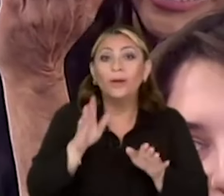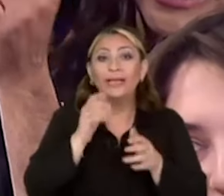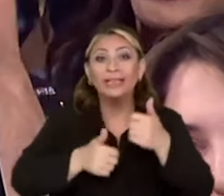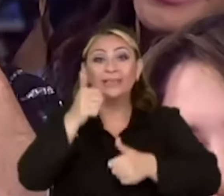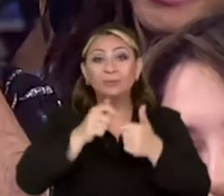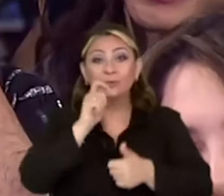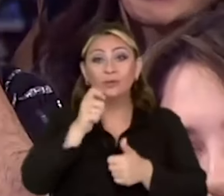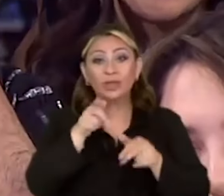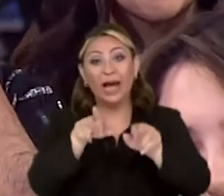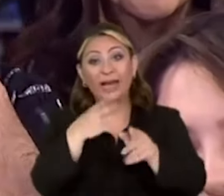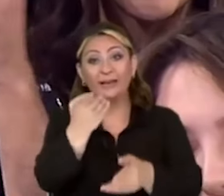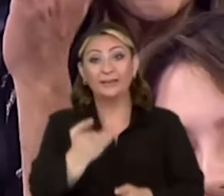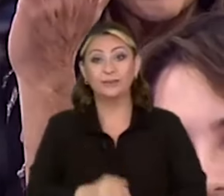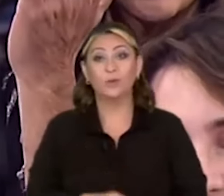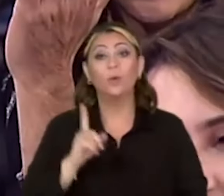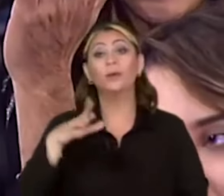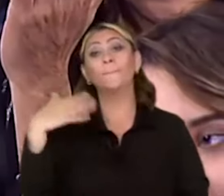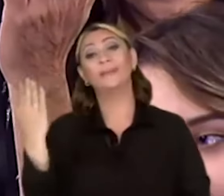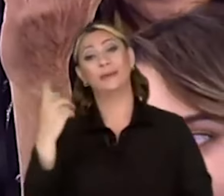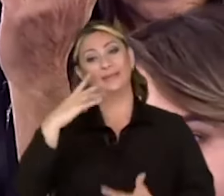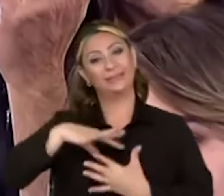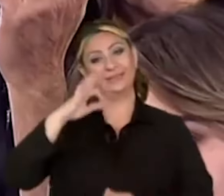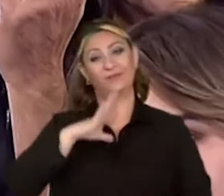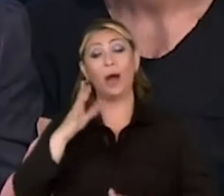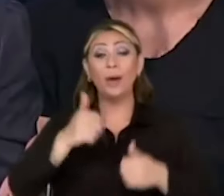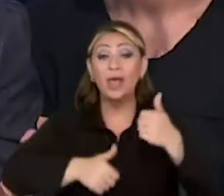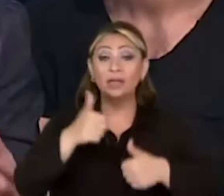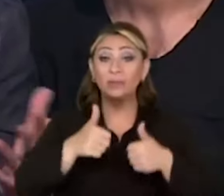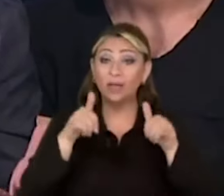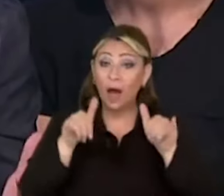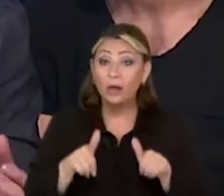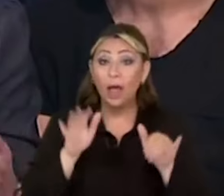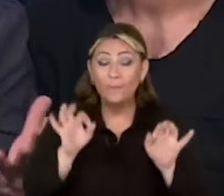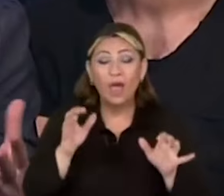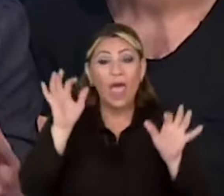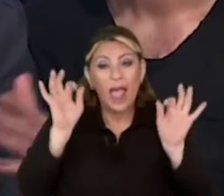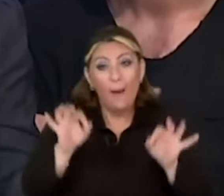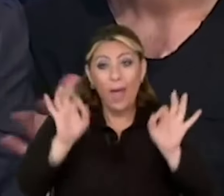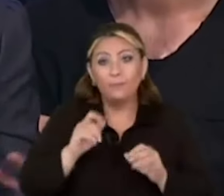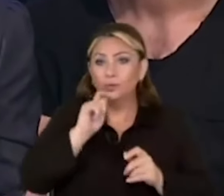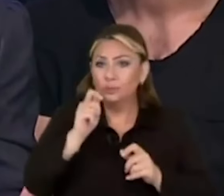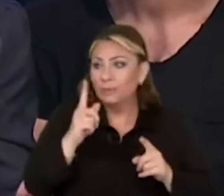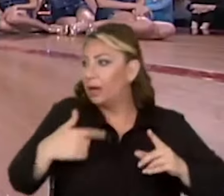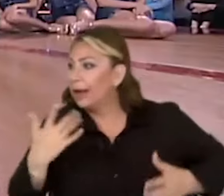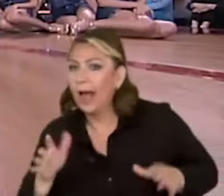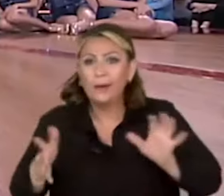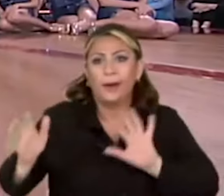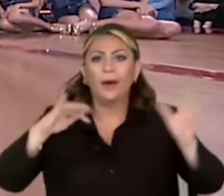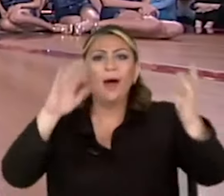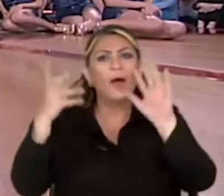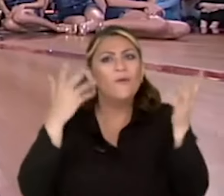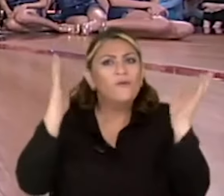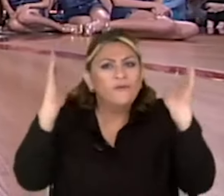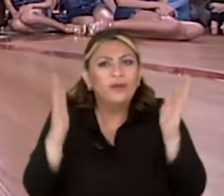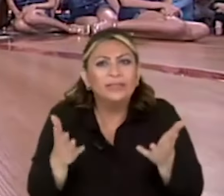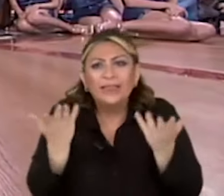sunduğun zaman bile böylesin sen. Orada başka bir karakter var. Orada. Ama yarışmanda filan da var o. Her şeyde var. Senin sunuşlarında, bir yere girişinde, çıkışında böyle bir şey